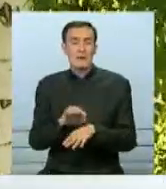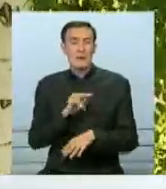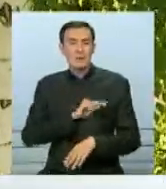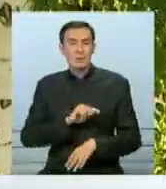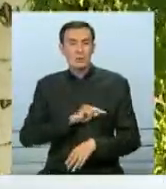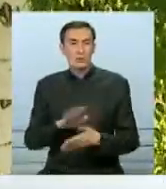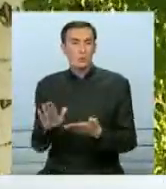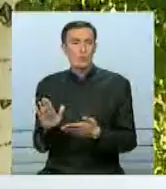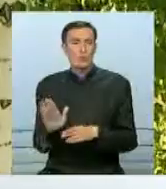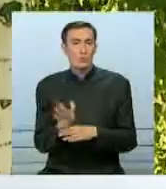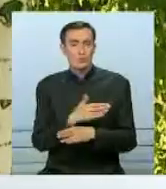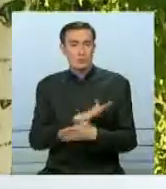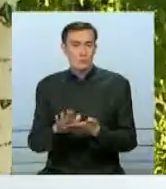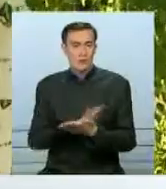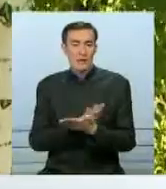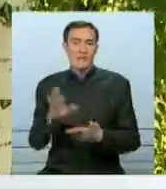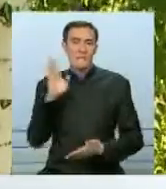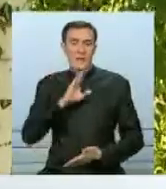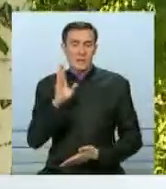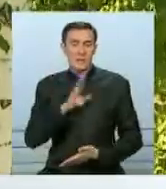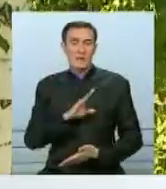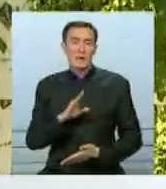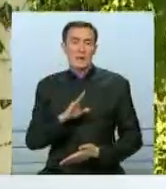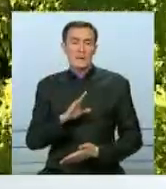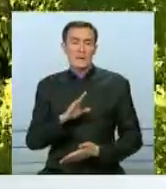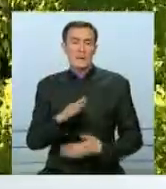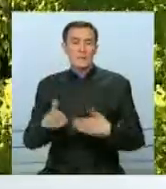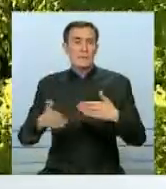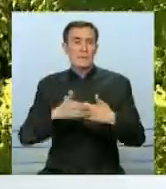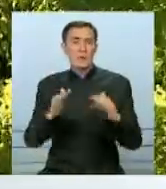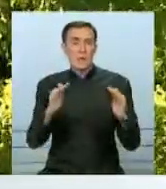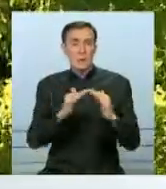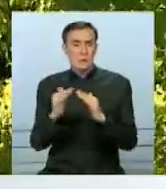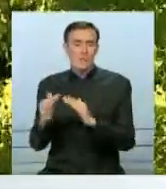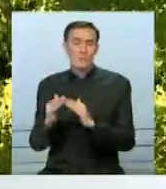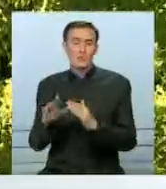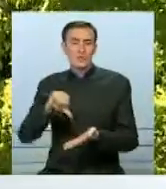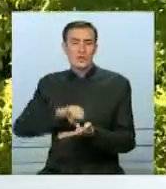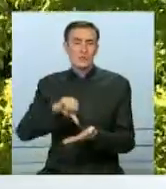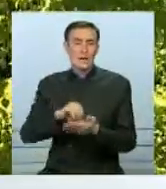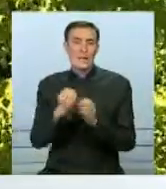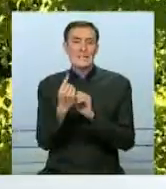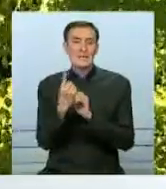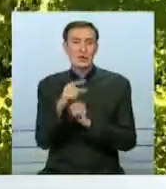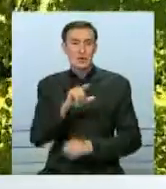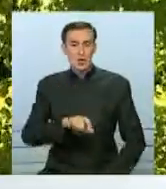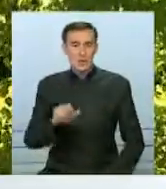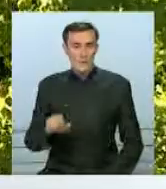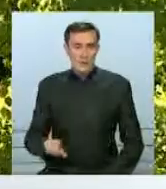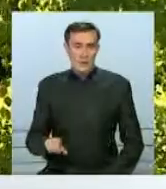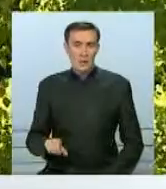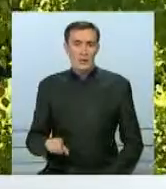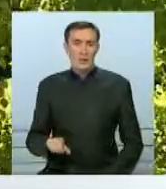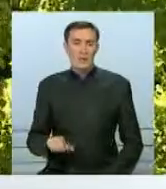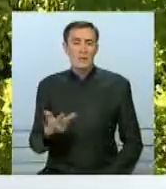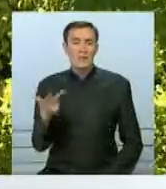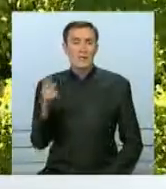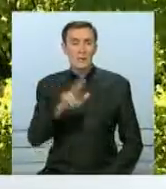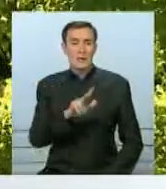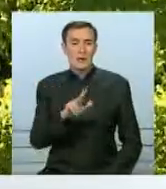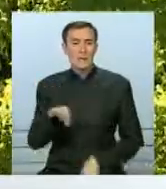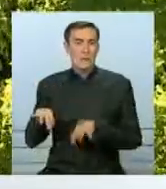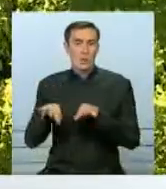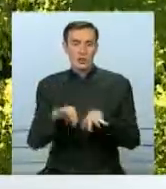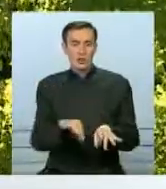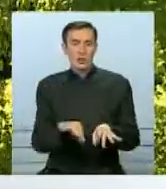воды с улиц и дворовых территорий в данных участках задействовано 11 человек и 3 единицы техники,